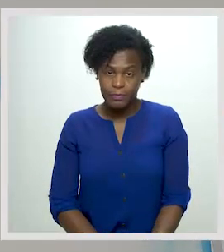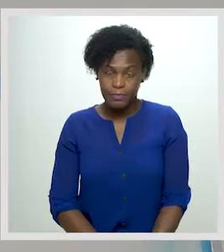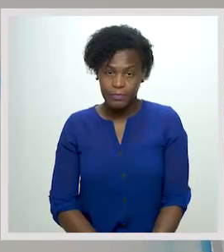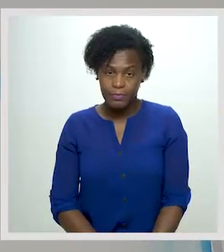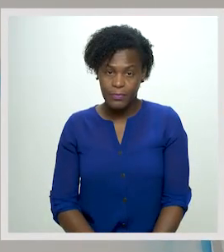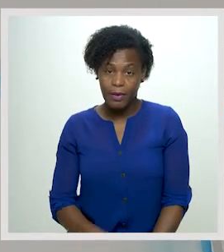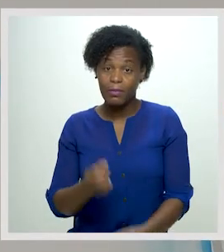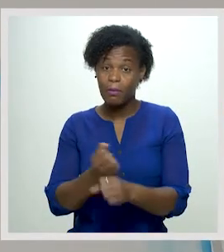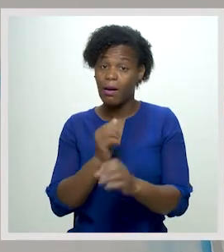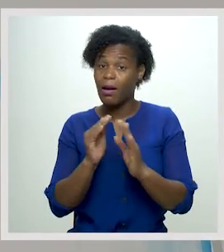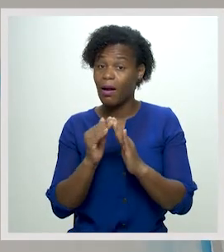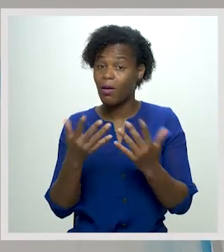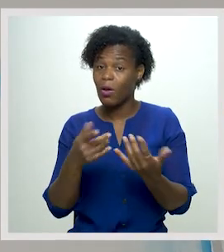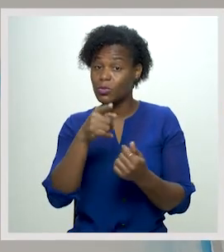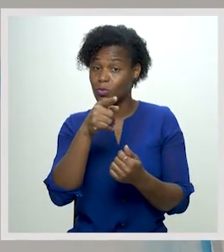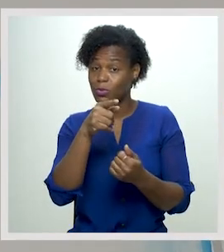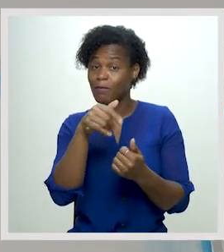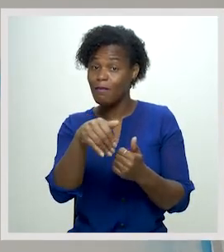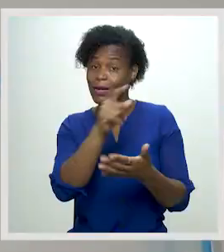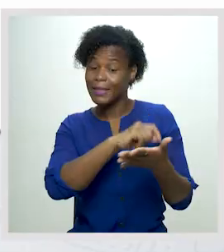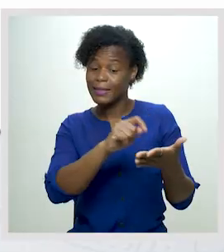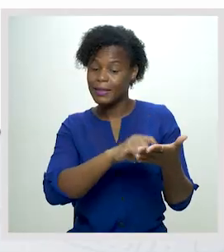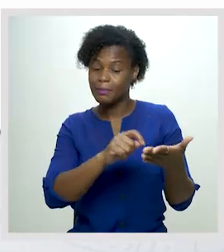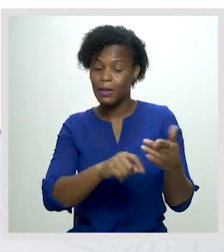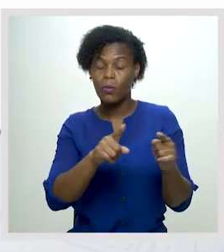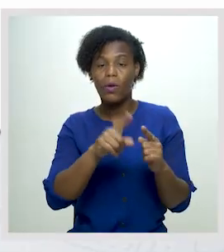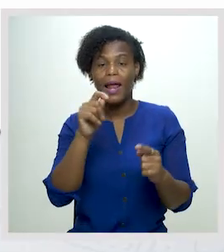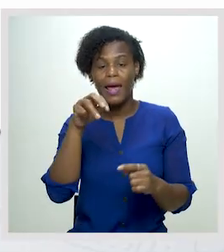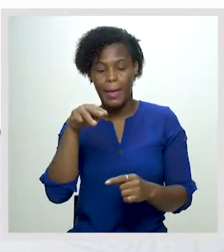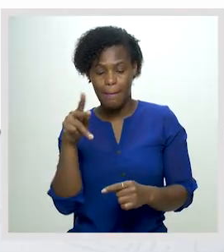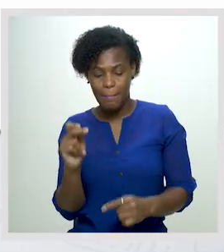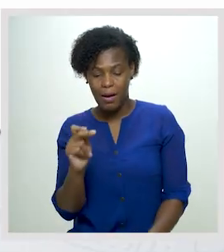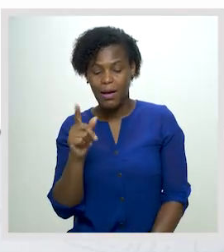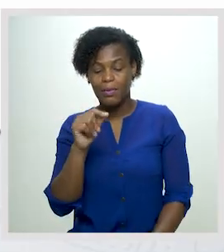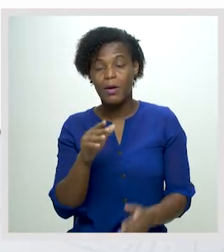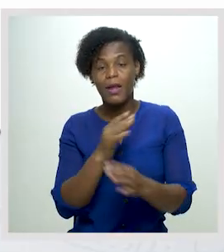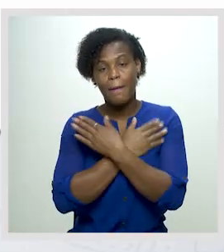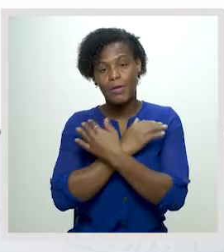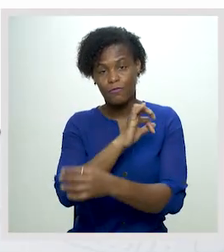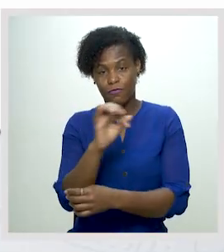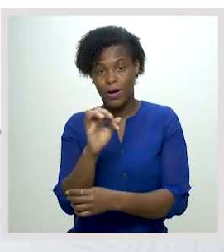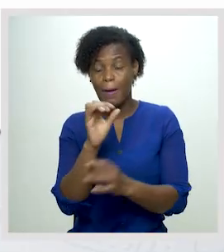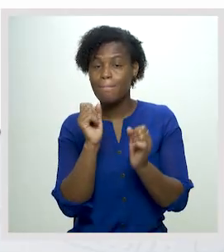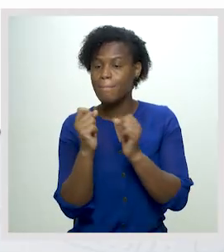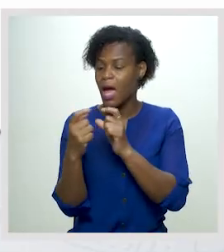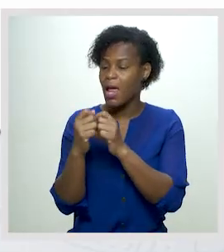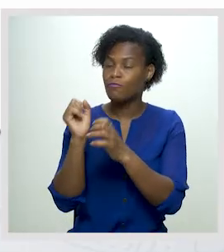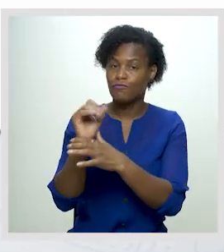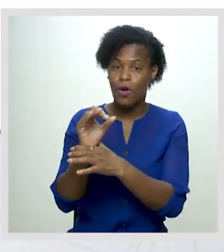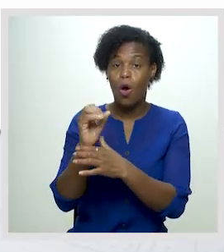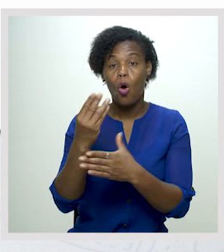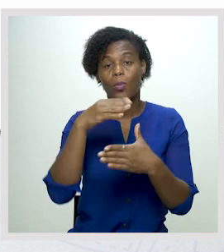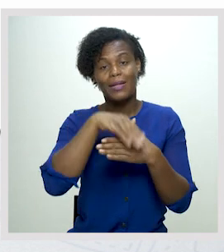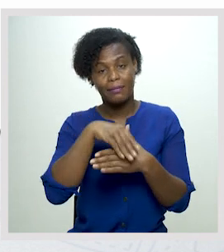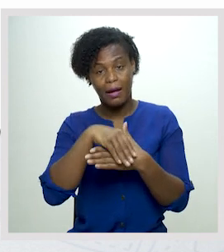Comme devoir, tu vas écrire comme Emma et ses amis un mail ou alors une lettre pour